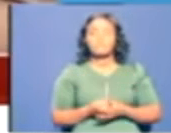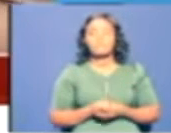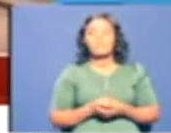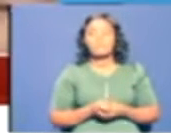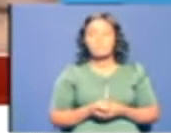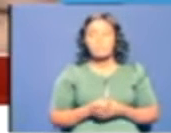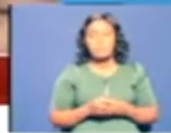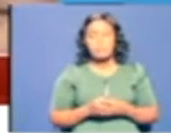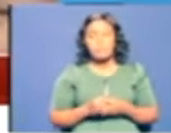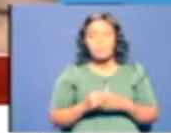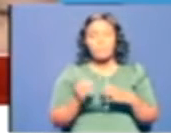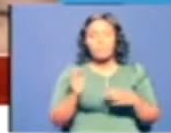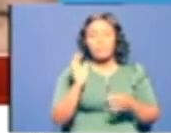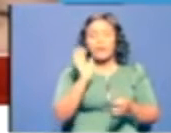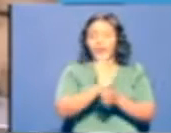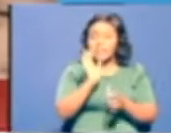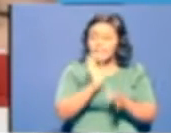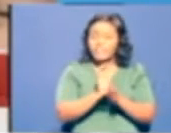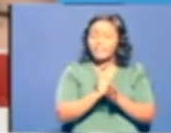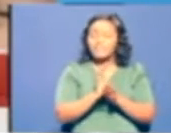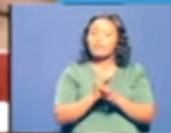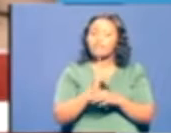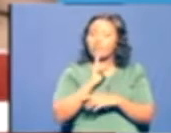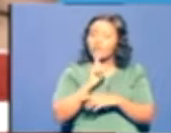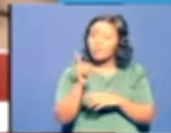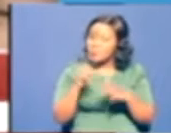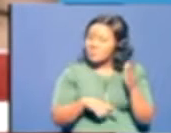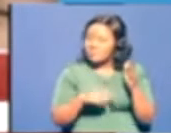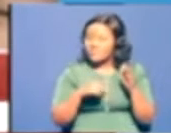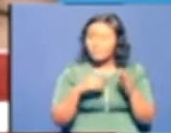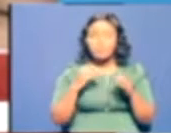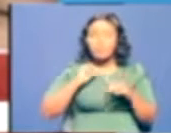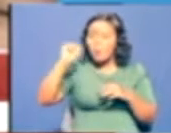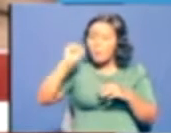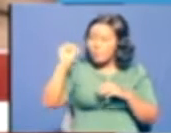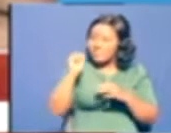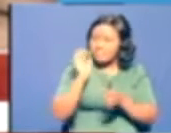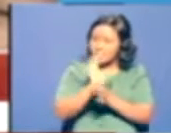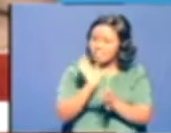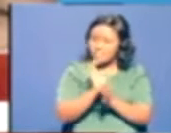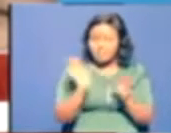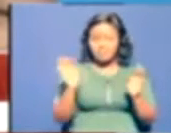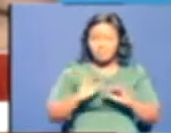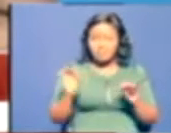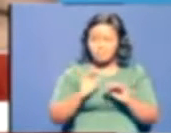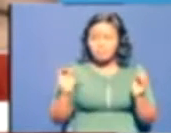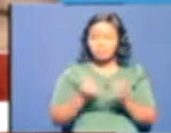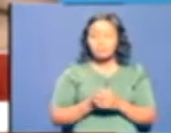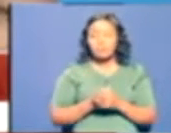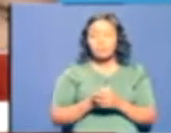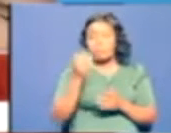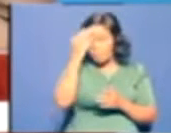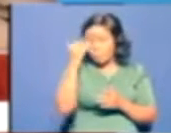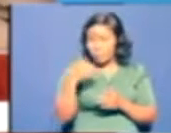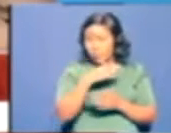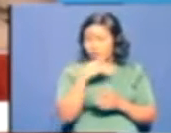Na kanisa limesimama kidete kupinga siasa kwenye maabadi. Baraza la Ma-askofu wa Kanisa Katoliki